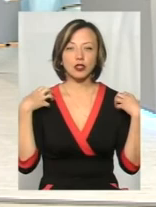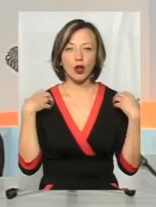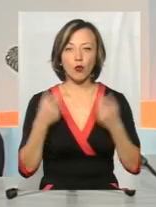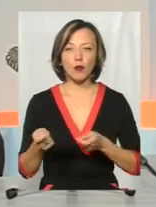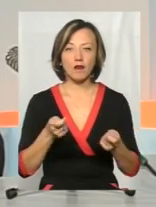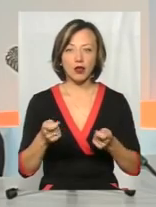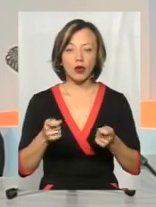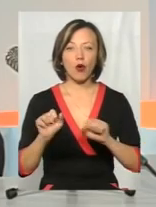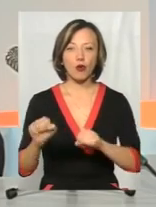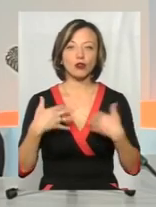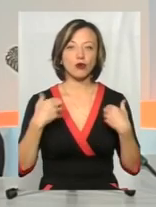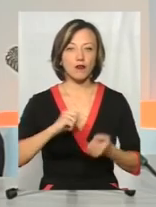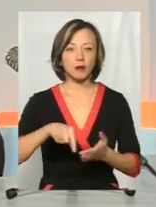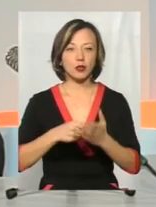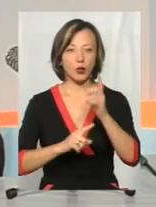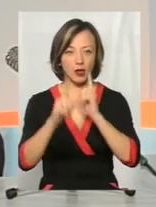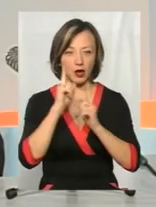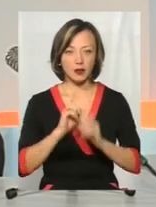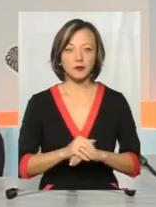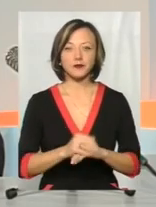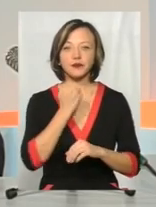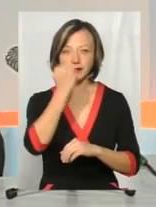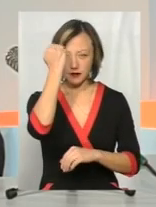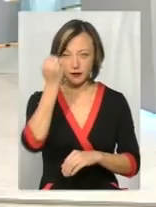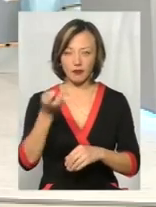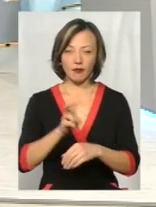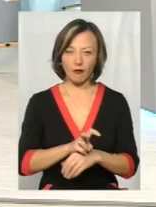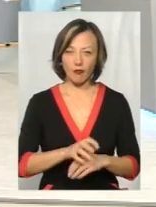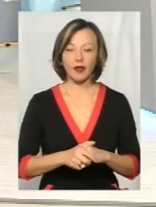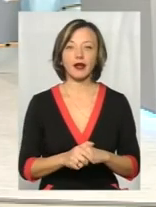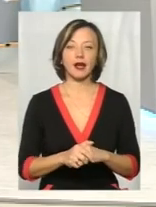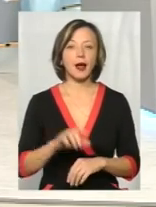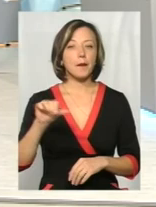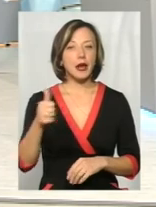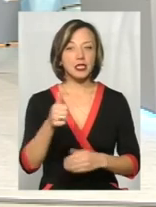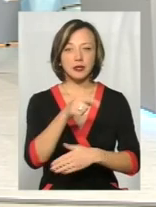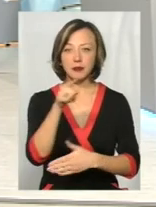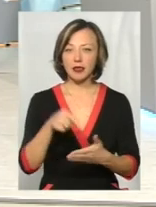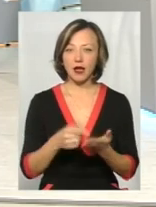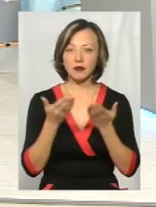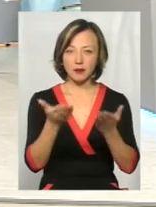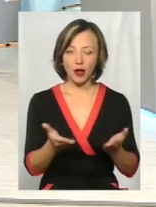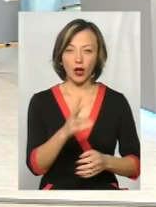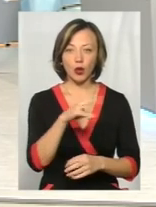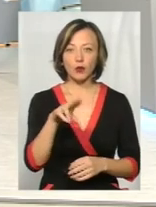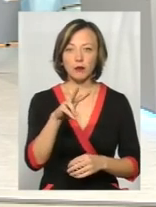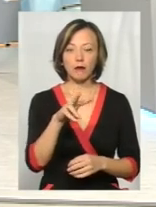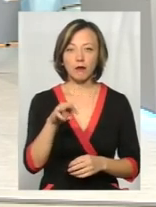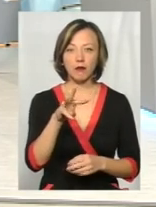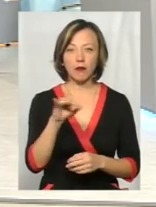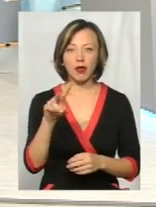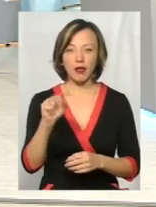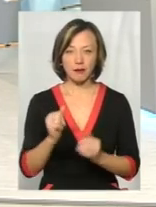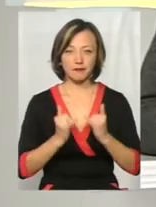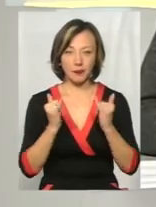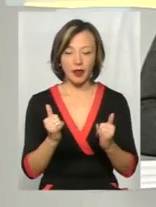та здоров'я Хмельницької міської ради. Дякую, що прийшли. Отож, своє перше запитання все ж таки адресую пані Людмилі. Мабуть,